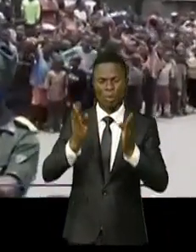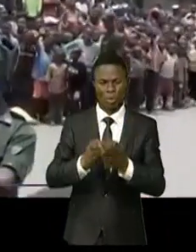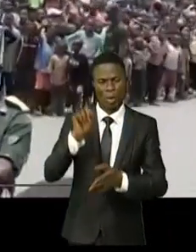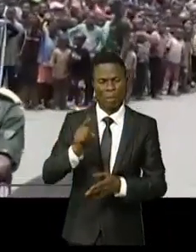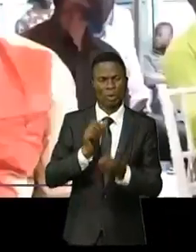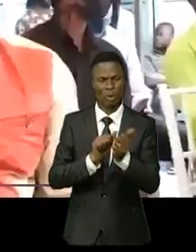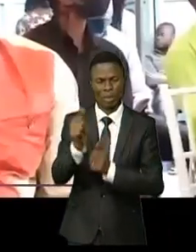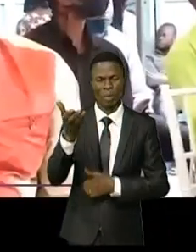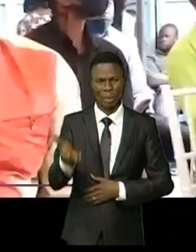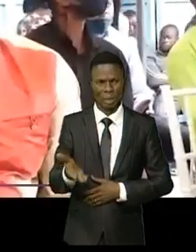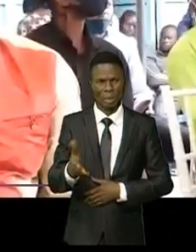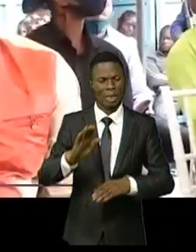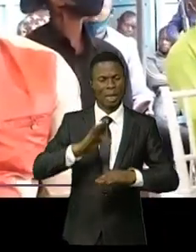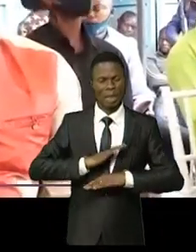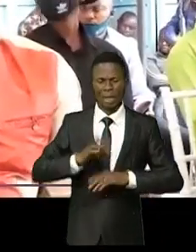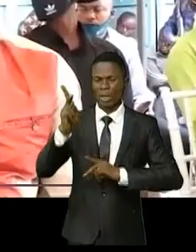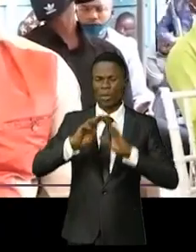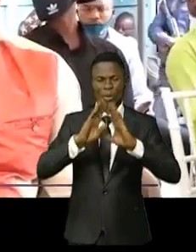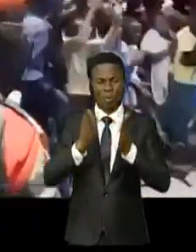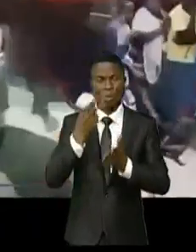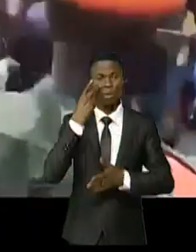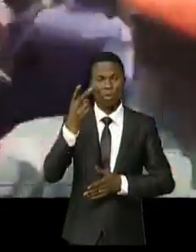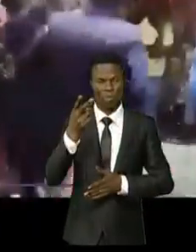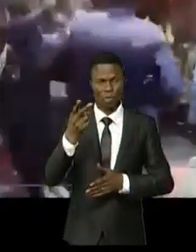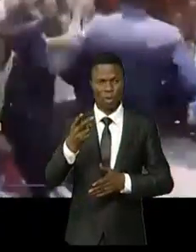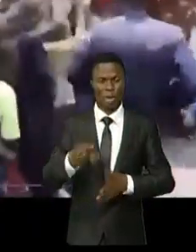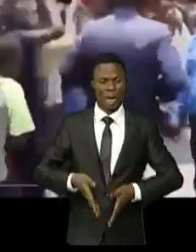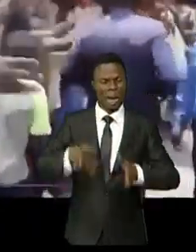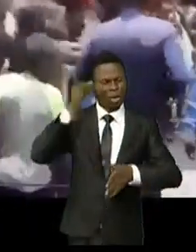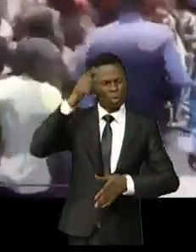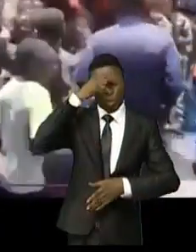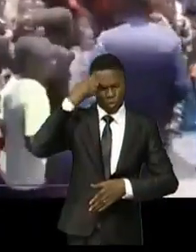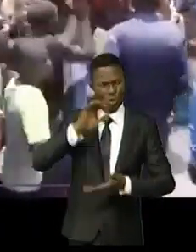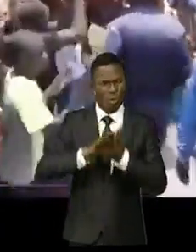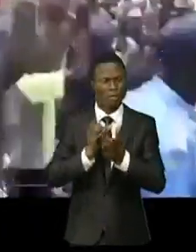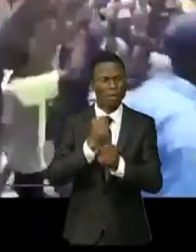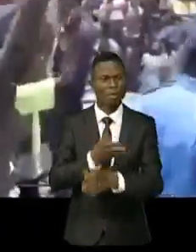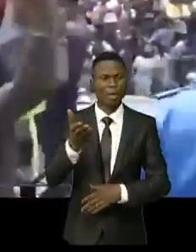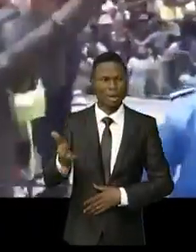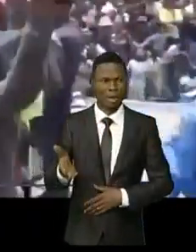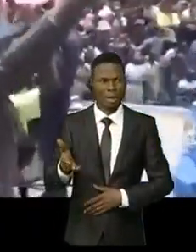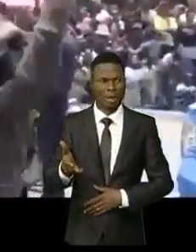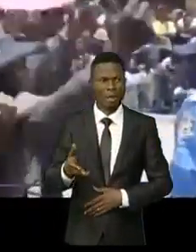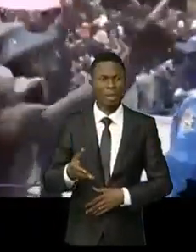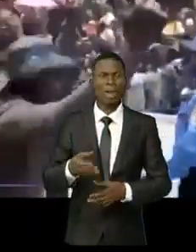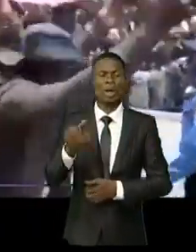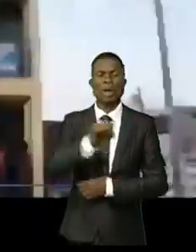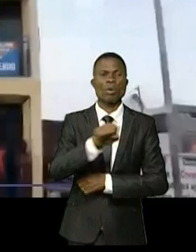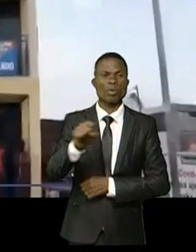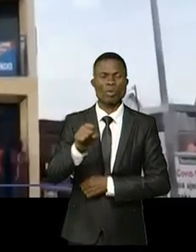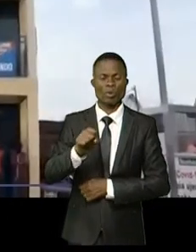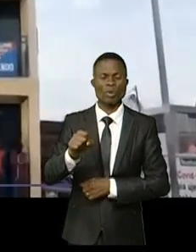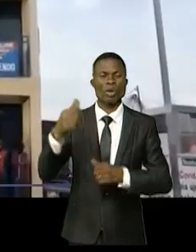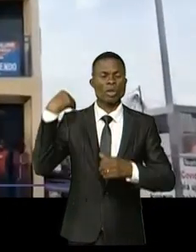de satisfaction pour les habitants qui voient leur peine qu'ils enduraient être soulagés. Le cortège de l'autorité provinciale